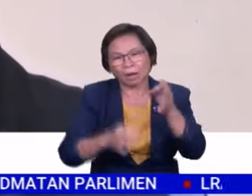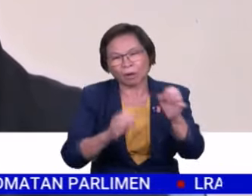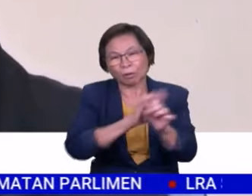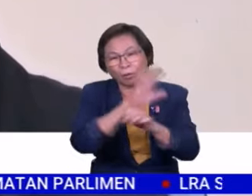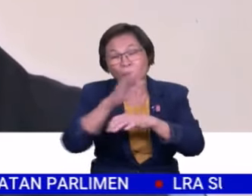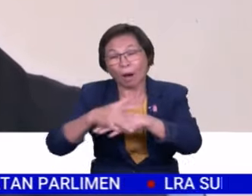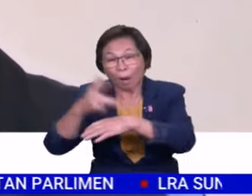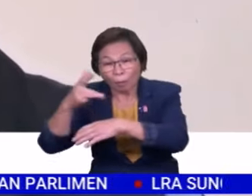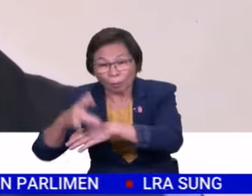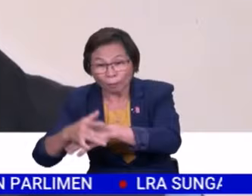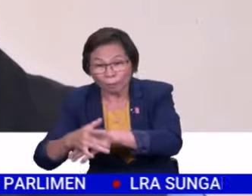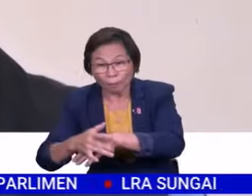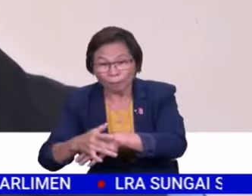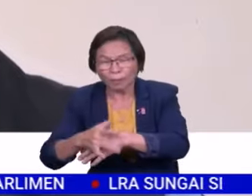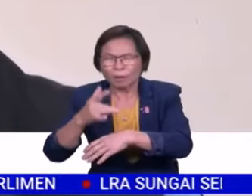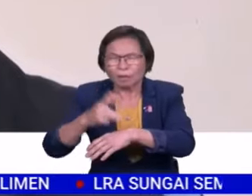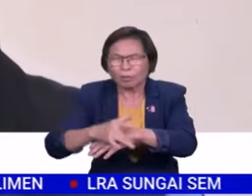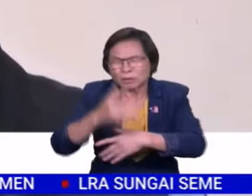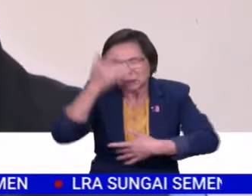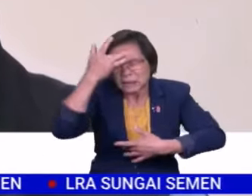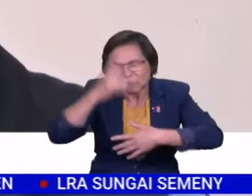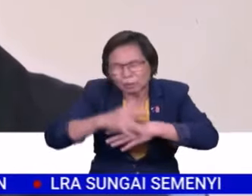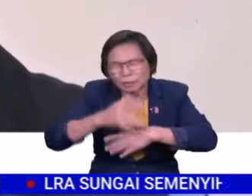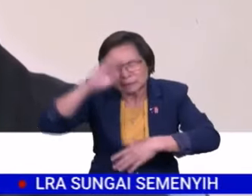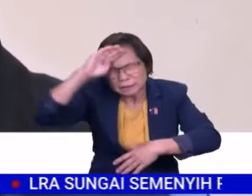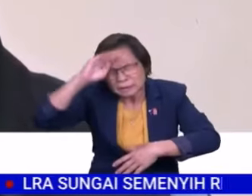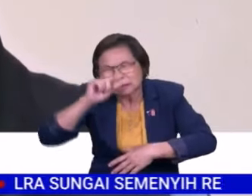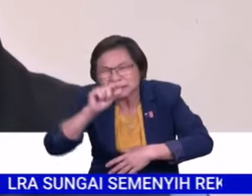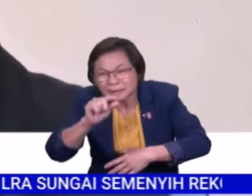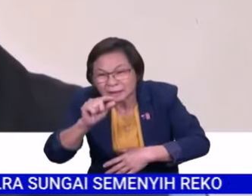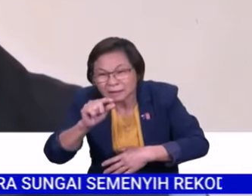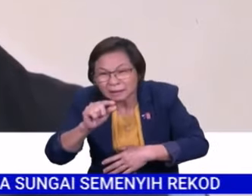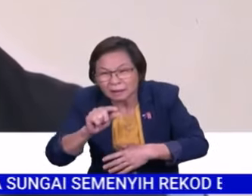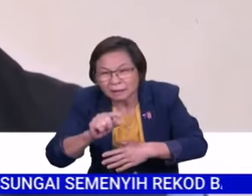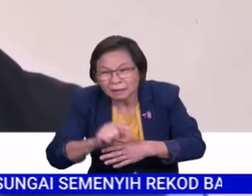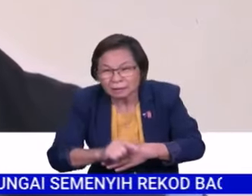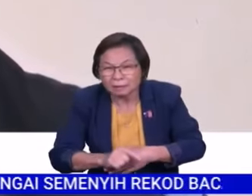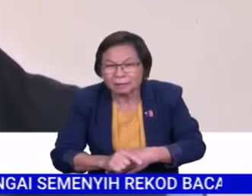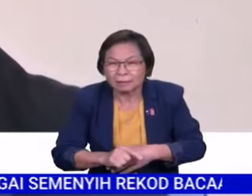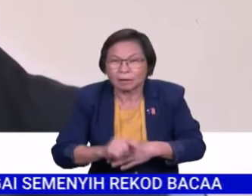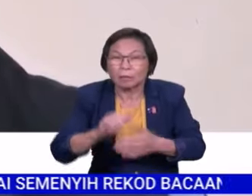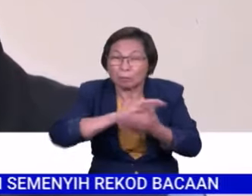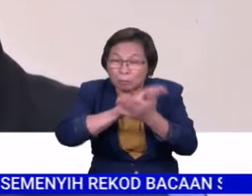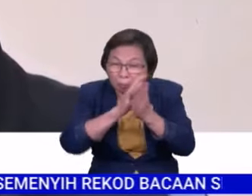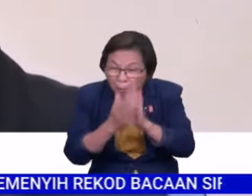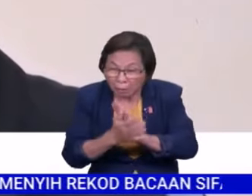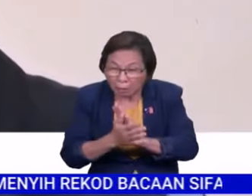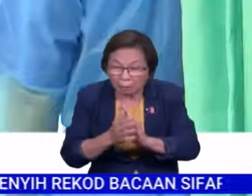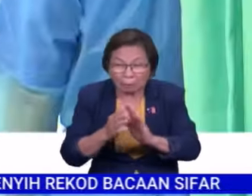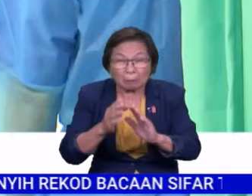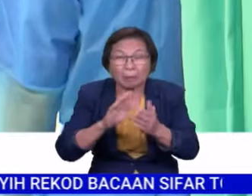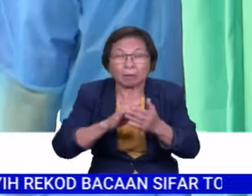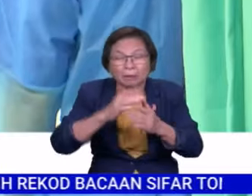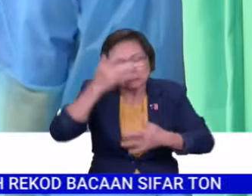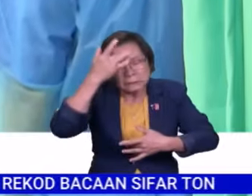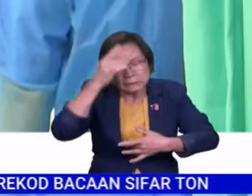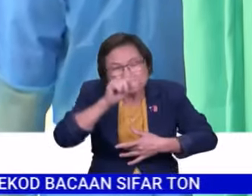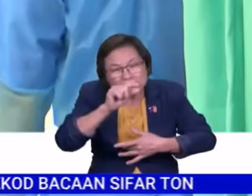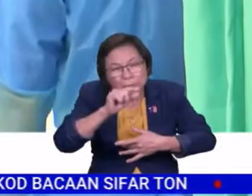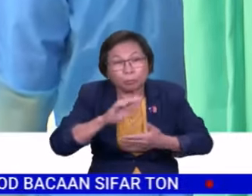pada awalnya bersifat ringan atau asymptomatic, tetapi kemudian mereka boleh berubah kepada kes-kes yang lebih teruk.